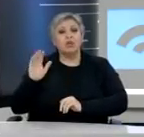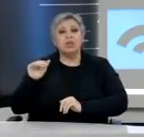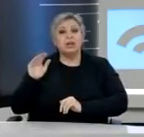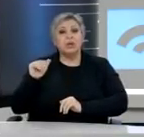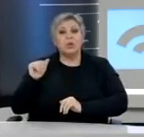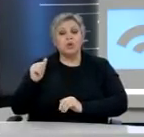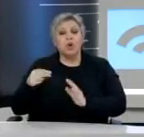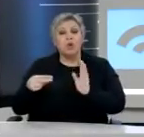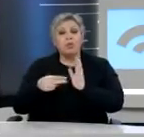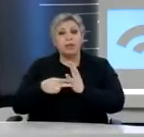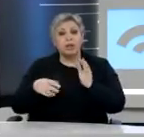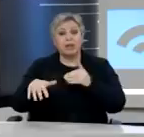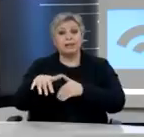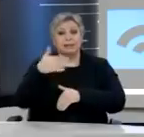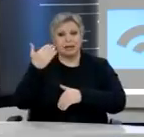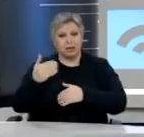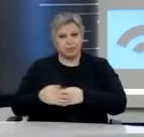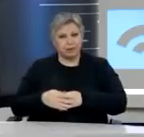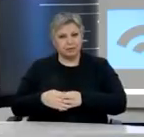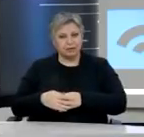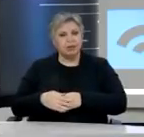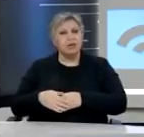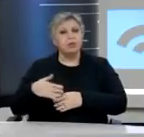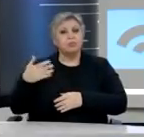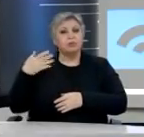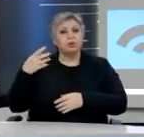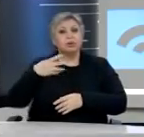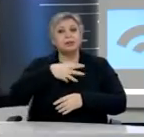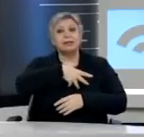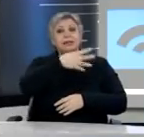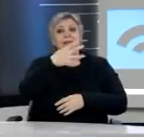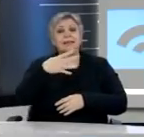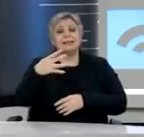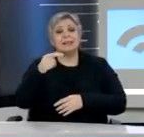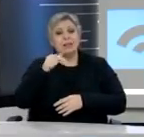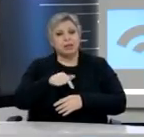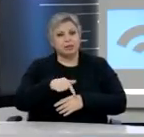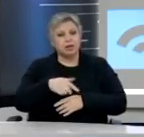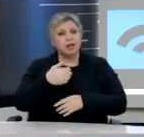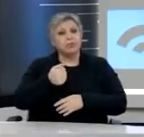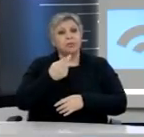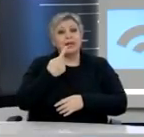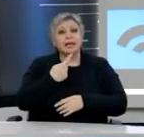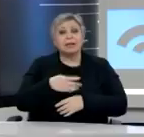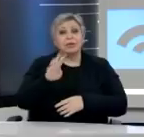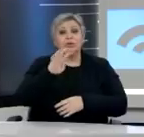2015, όταν από την κοινοβουλευτική ομάδα του ΣΥΡΙΖΑ, που αριθμούσε